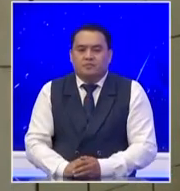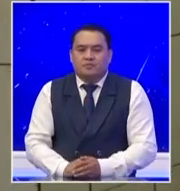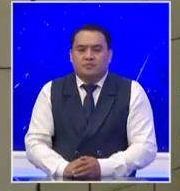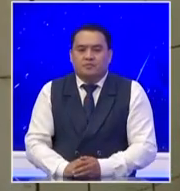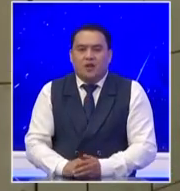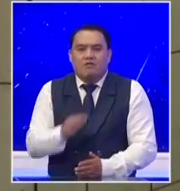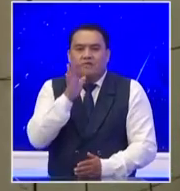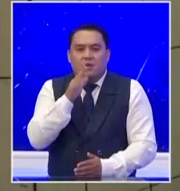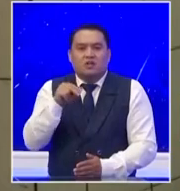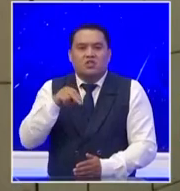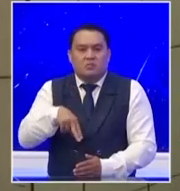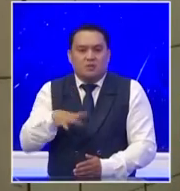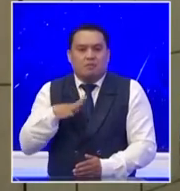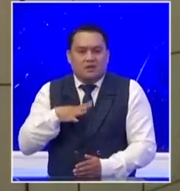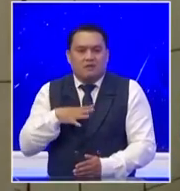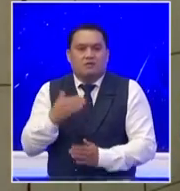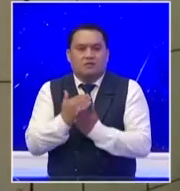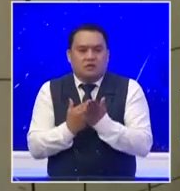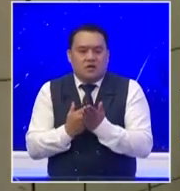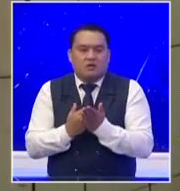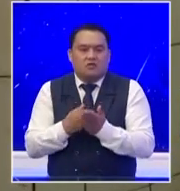положения был вынесен штраф согласно статье